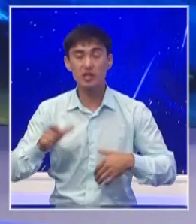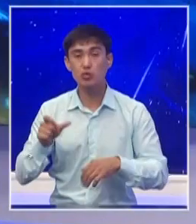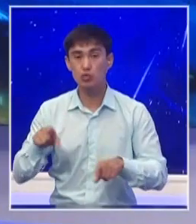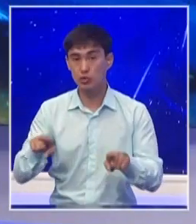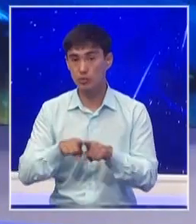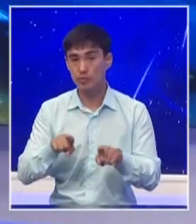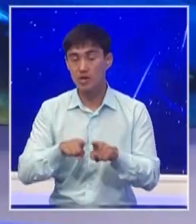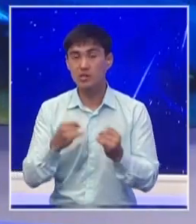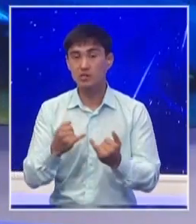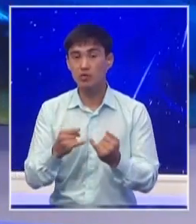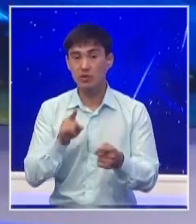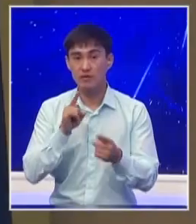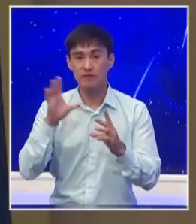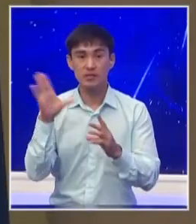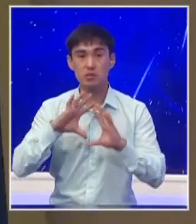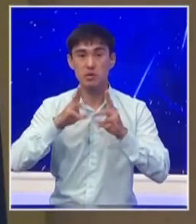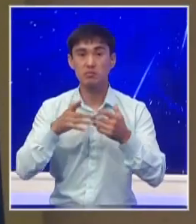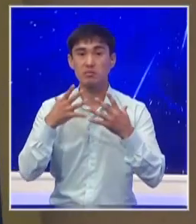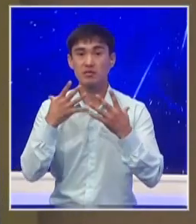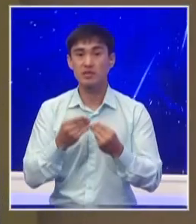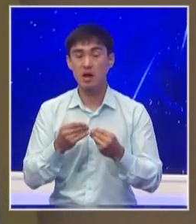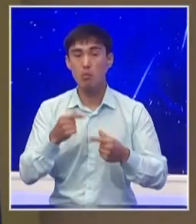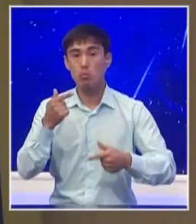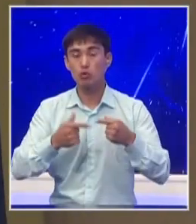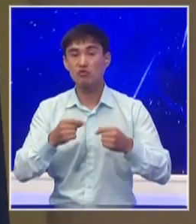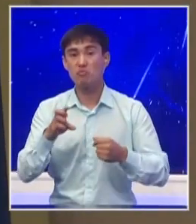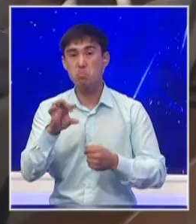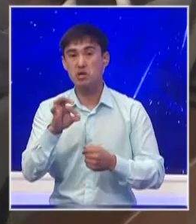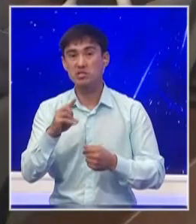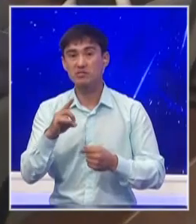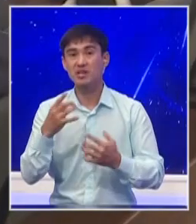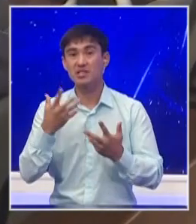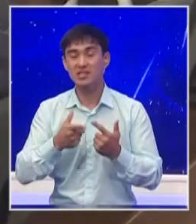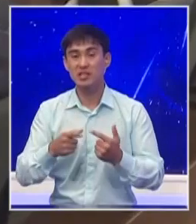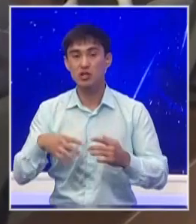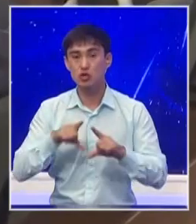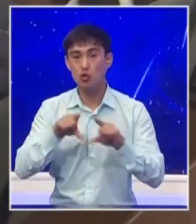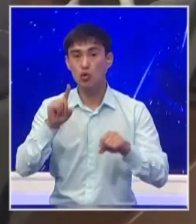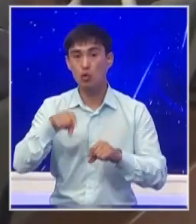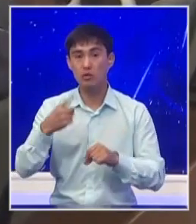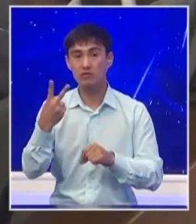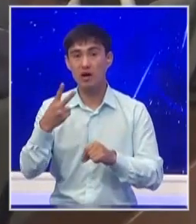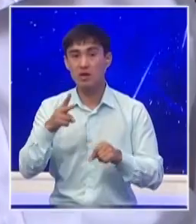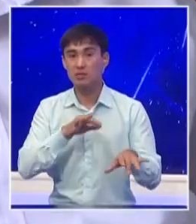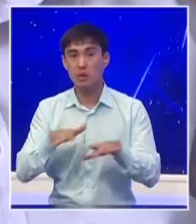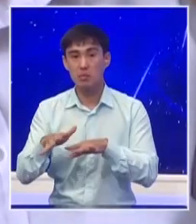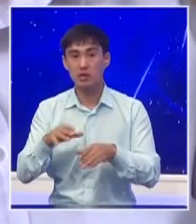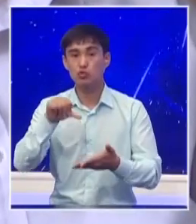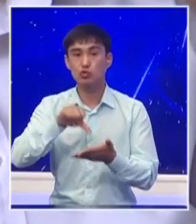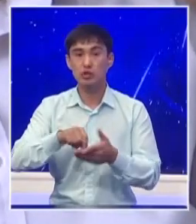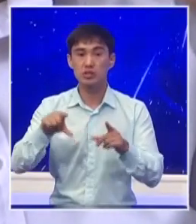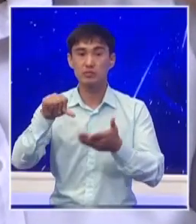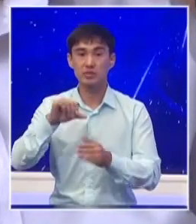люди. Сегодня в рамках Всемирного дня борьбы с бешенством в средней школе номер 2 города Талдыкурган состоялось традиционное мероприятие с